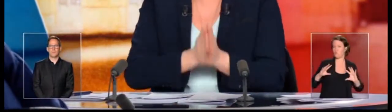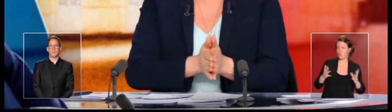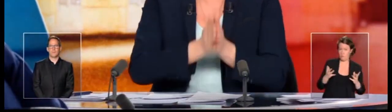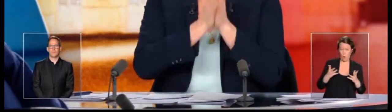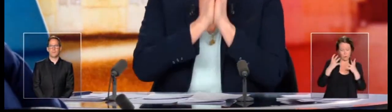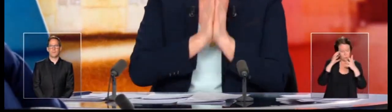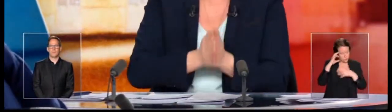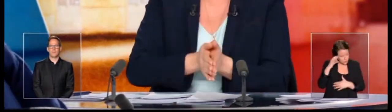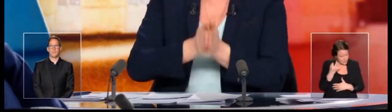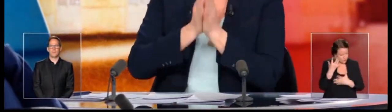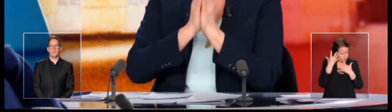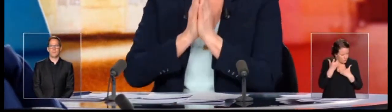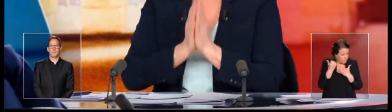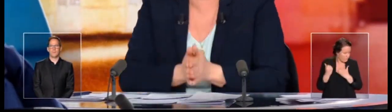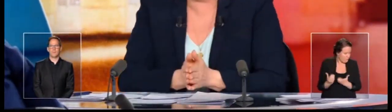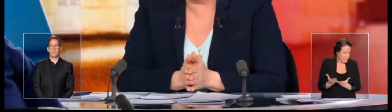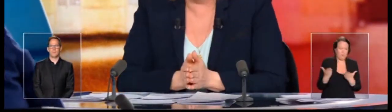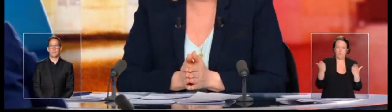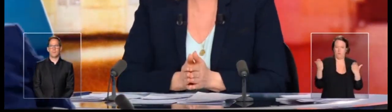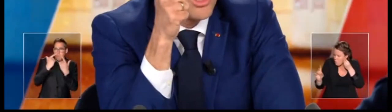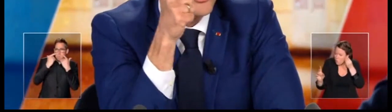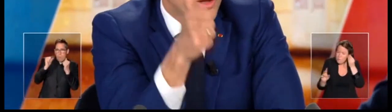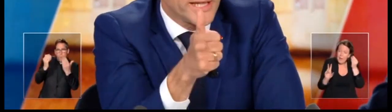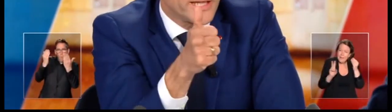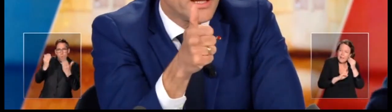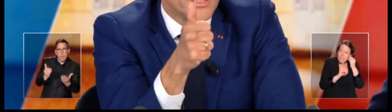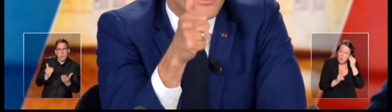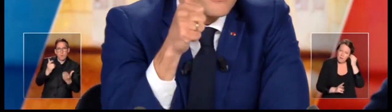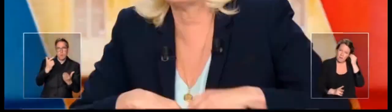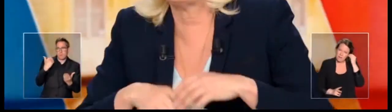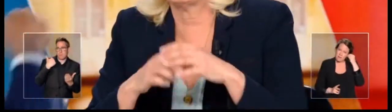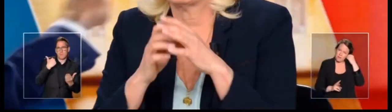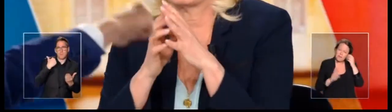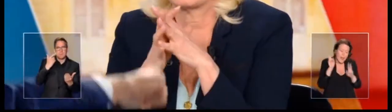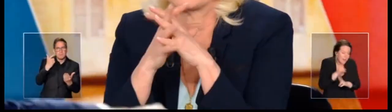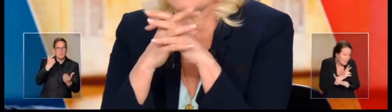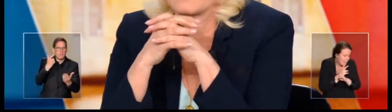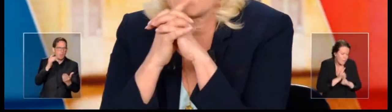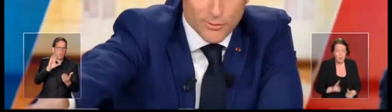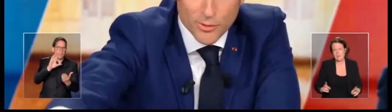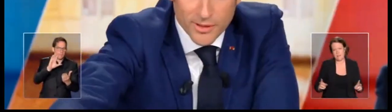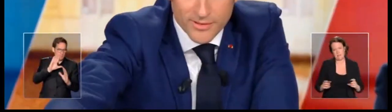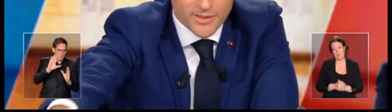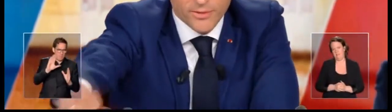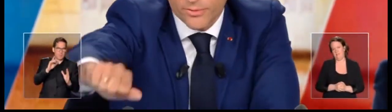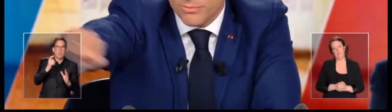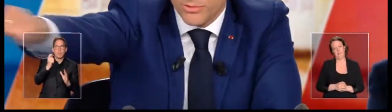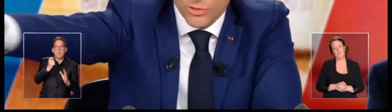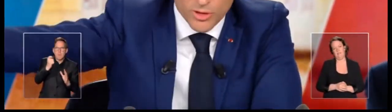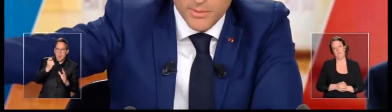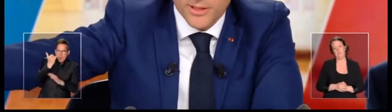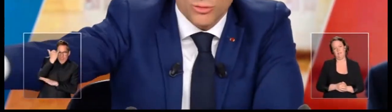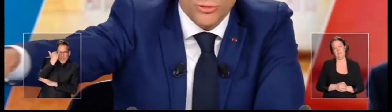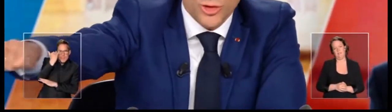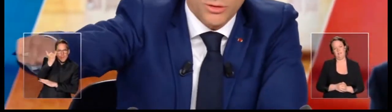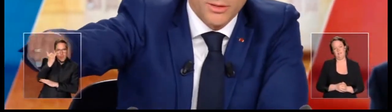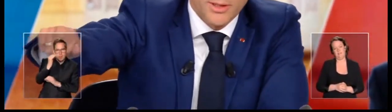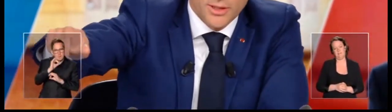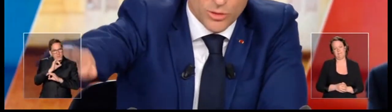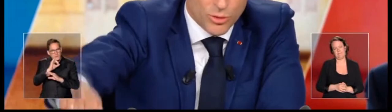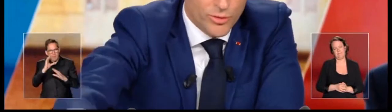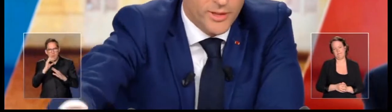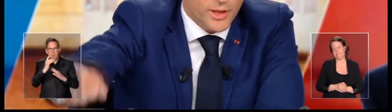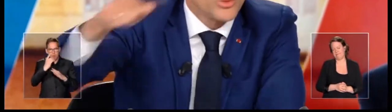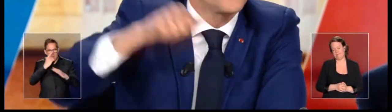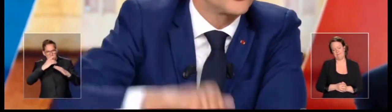référendum d'initiative citoyenne le rich et 7 à permettre à une initiative sans limitation de chant